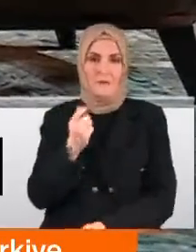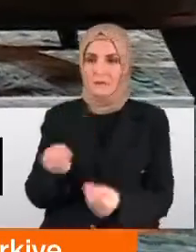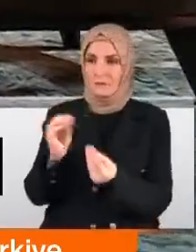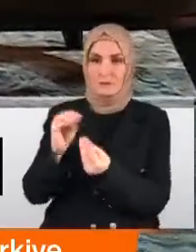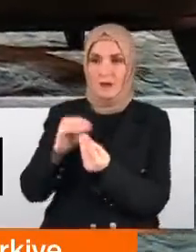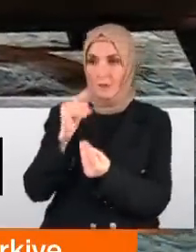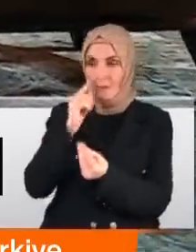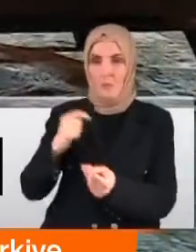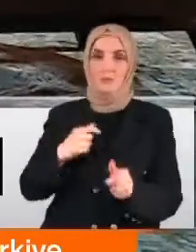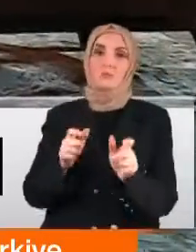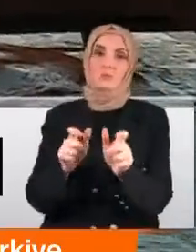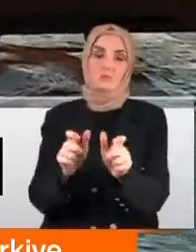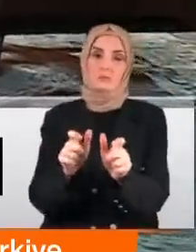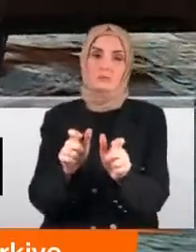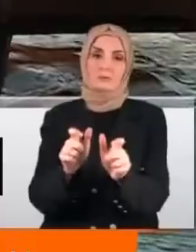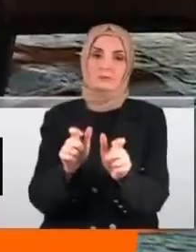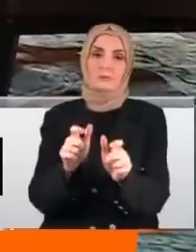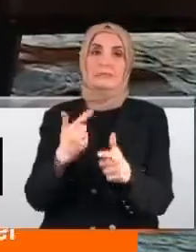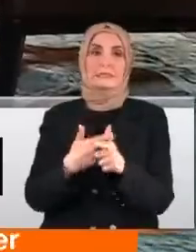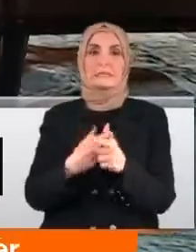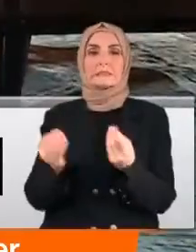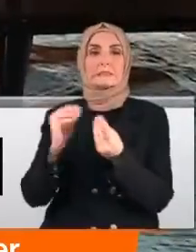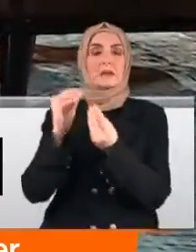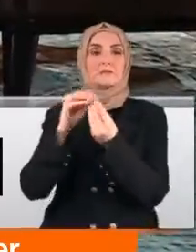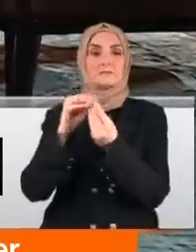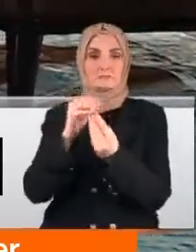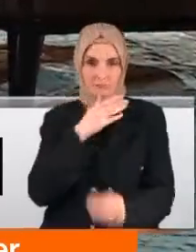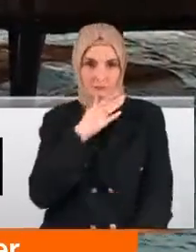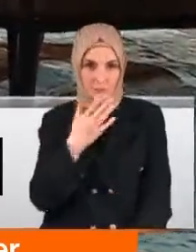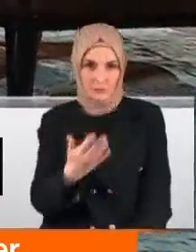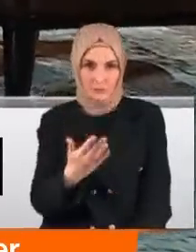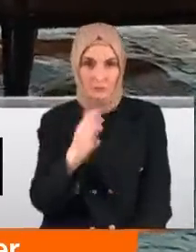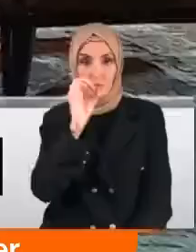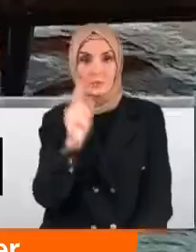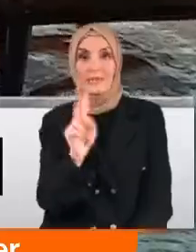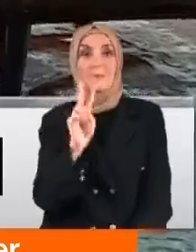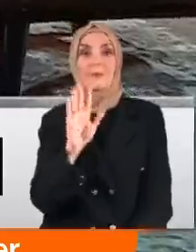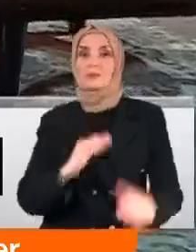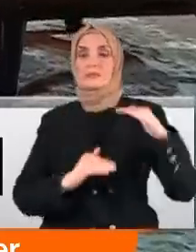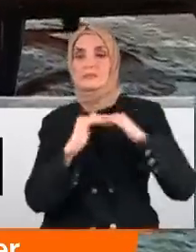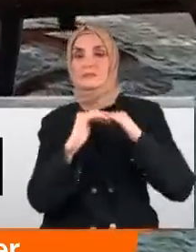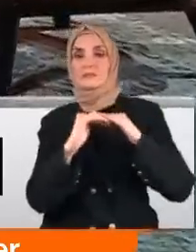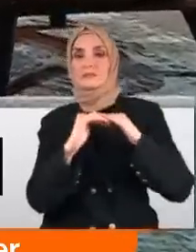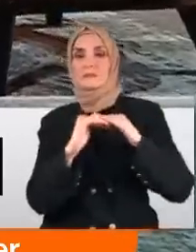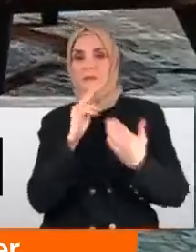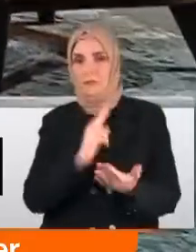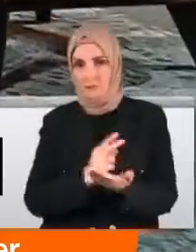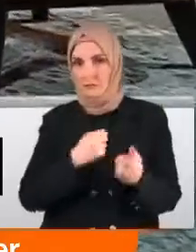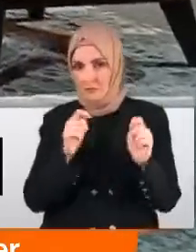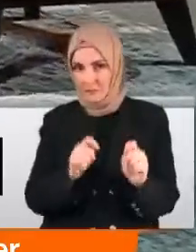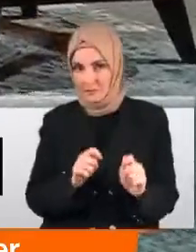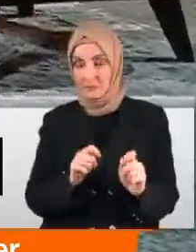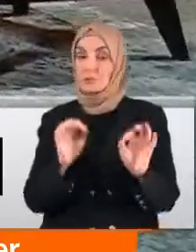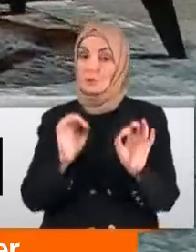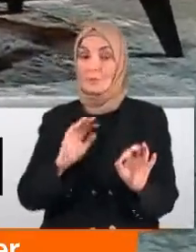korumak. Biliyorsunuz kira artışlarına biz %25 sınırlaması getirmiştik. Şimdi